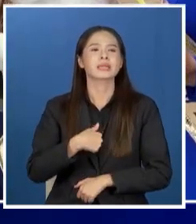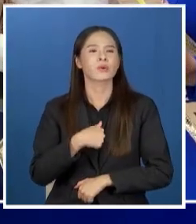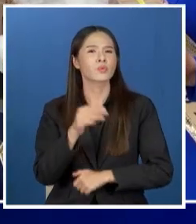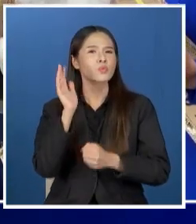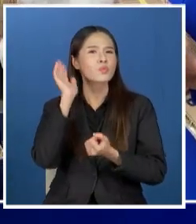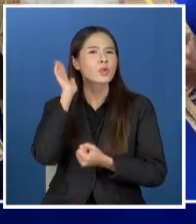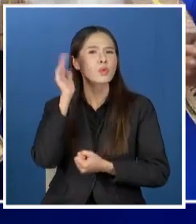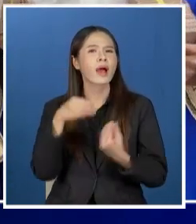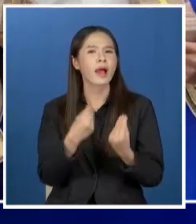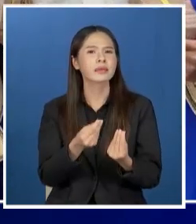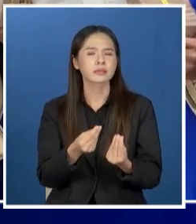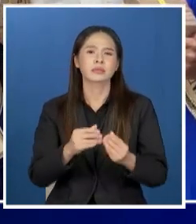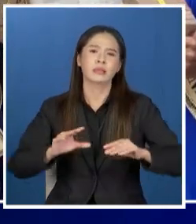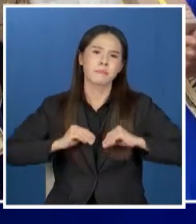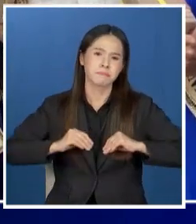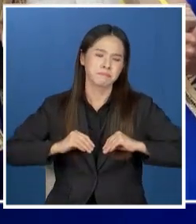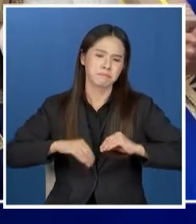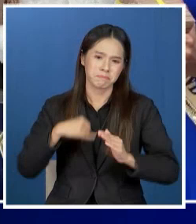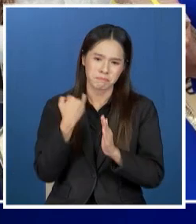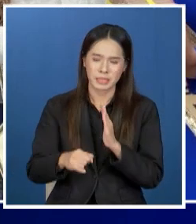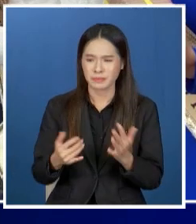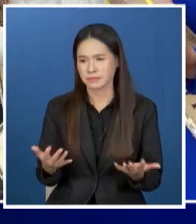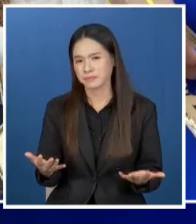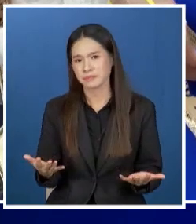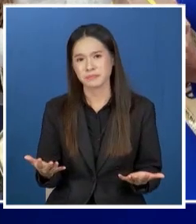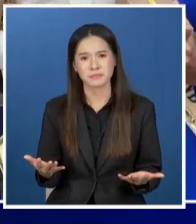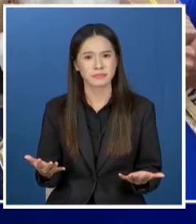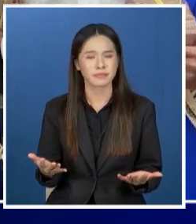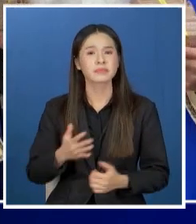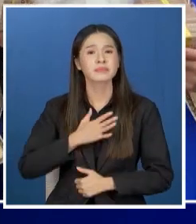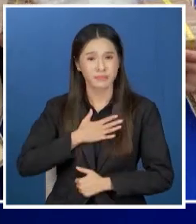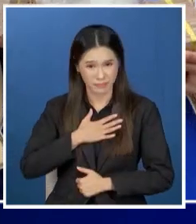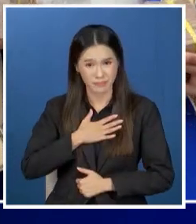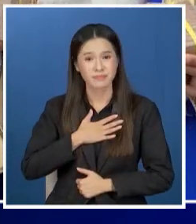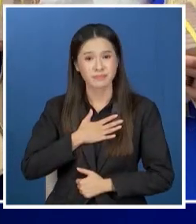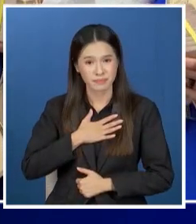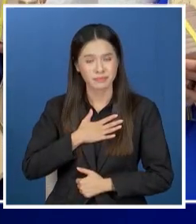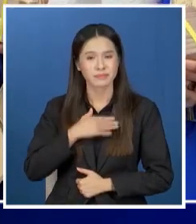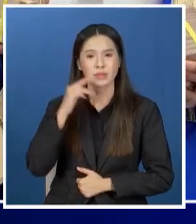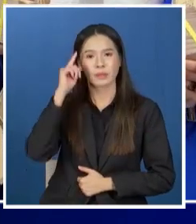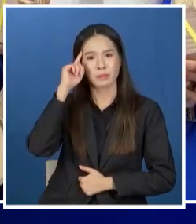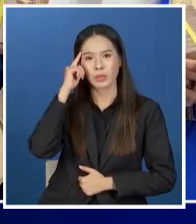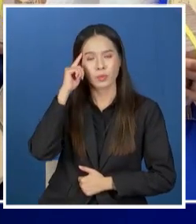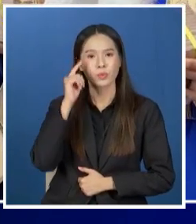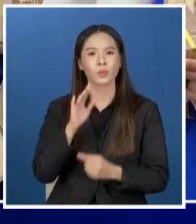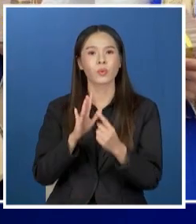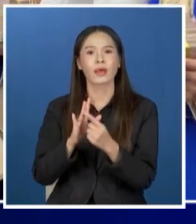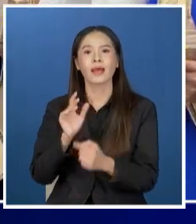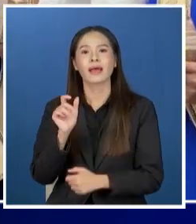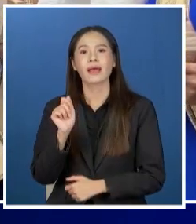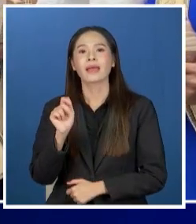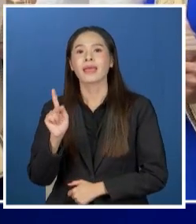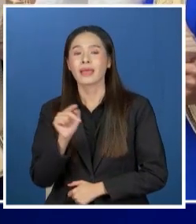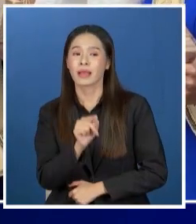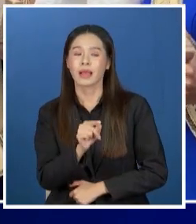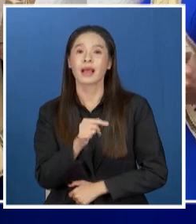นี้ก็ขอยอมรับผิดจริงๆว่าเราเป็นคนเนาะแต่เราไม่รู้ว่าคุณเองเนี่ยคือท